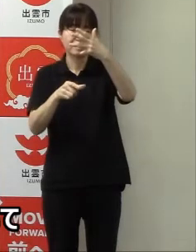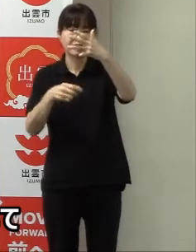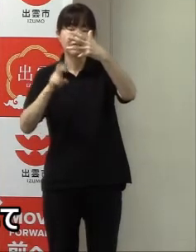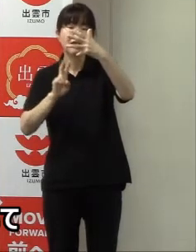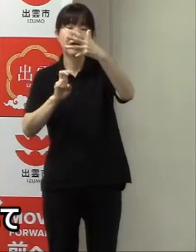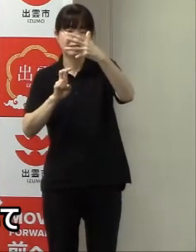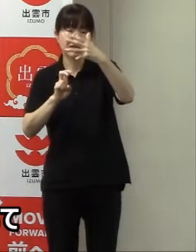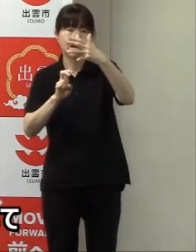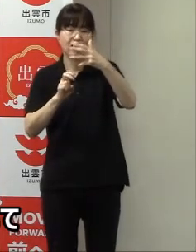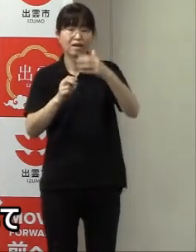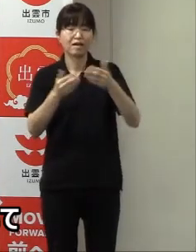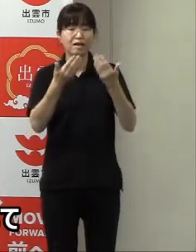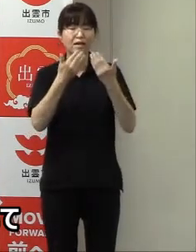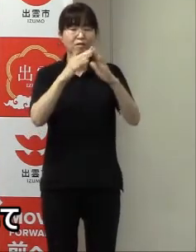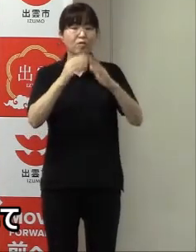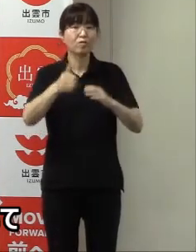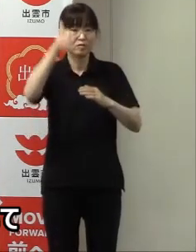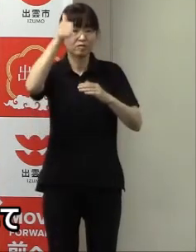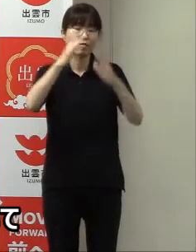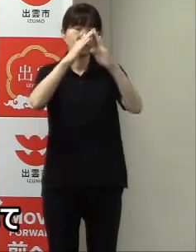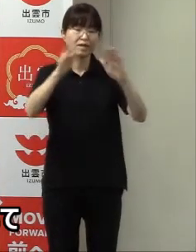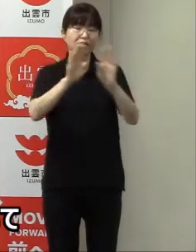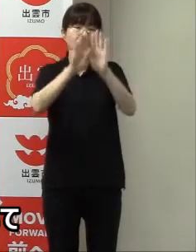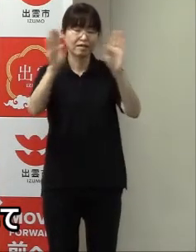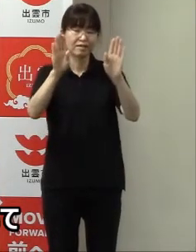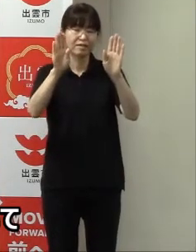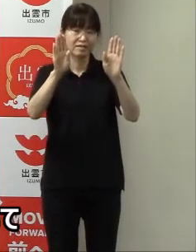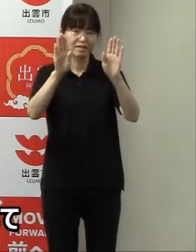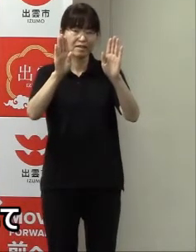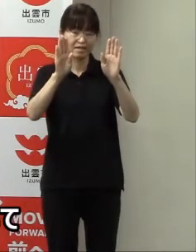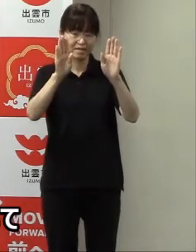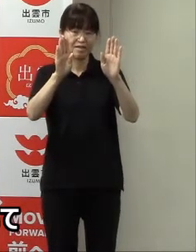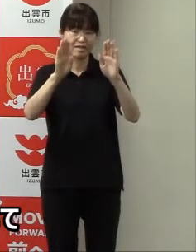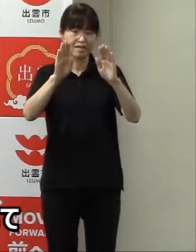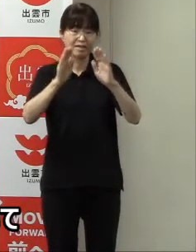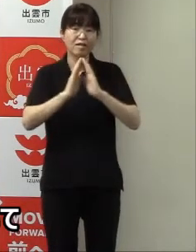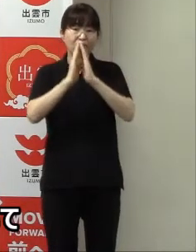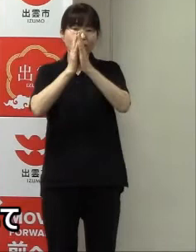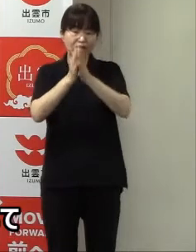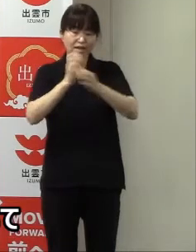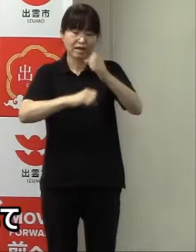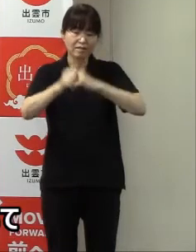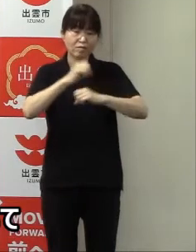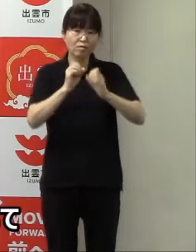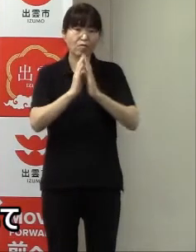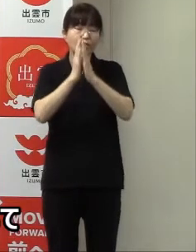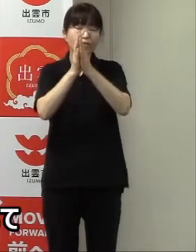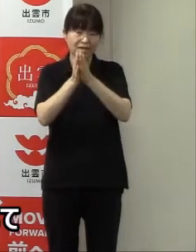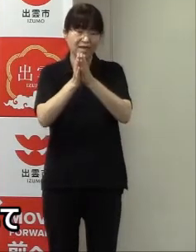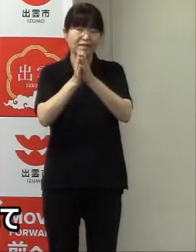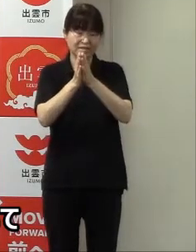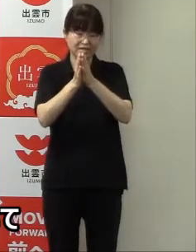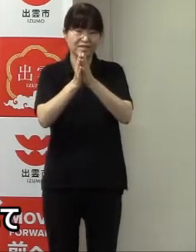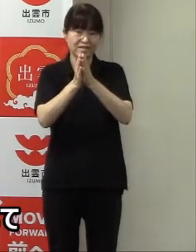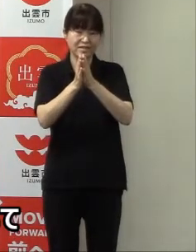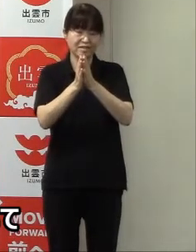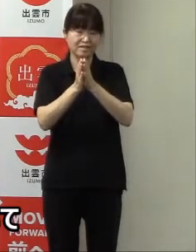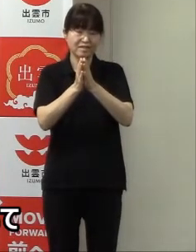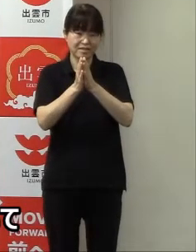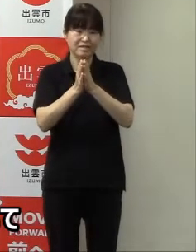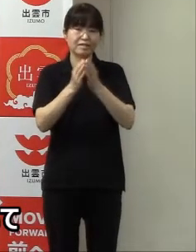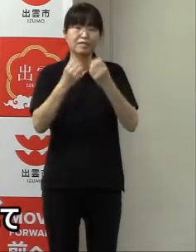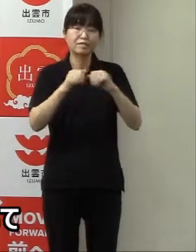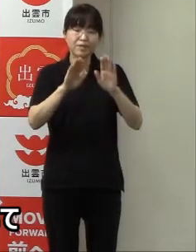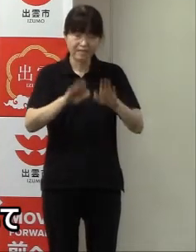して、お願いというか、そういった取り組みについての徹底した取り組みをお願いを